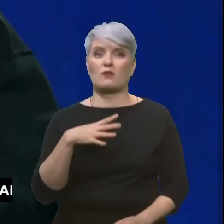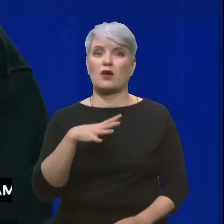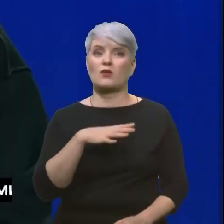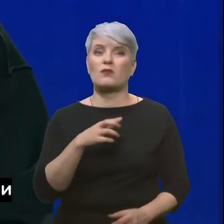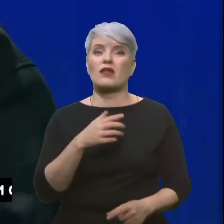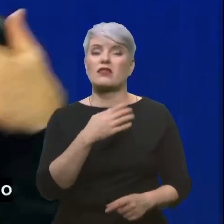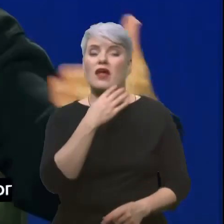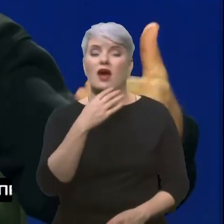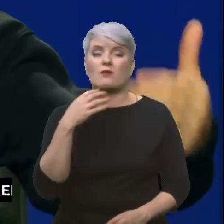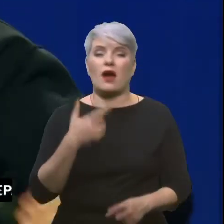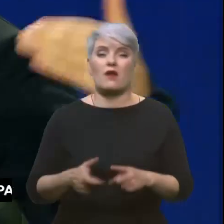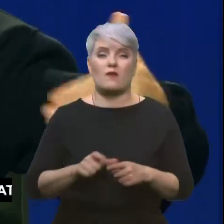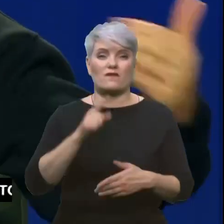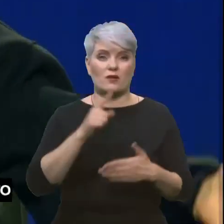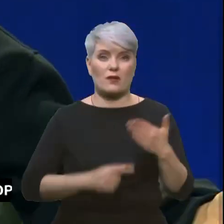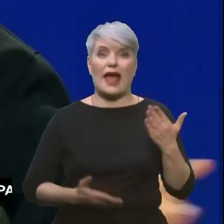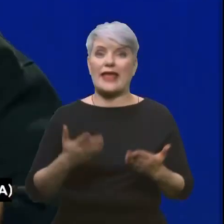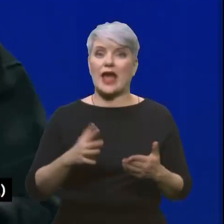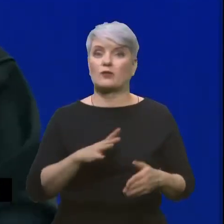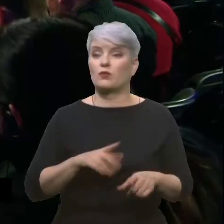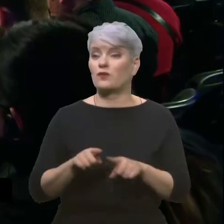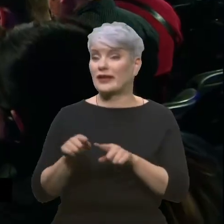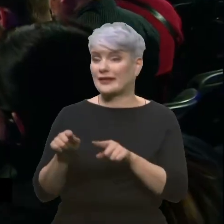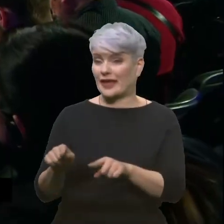набагато впевненіші, якщо був би такий рівень.